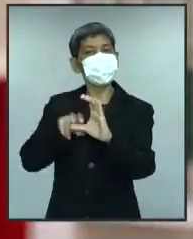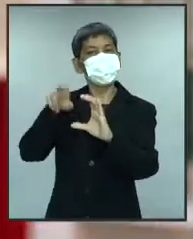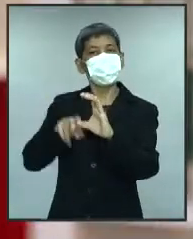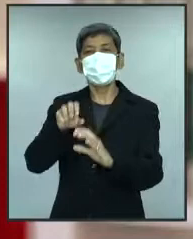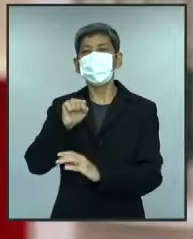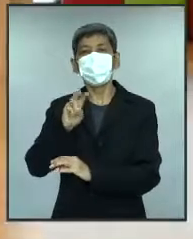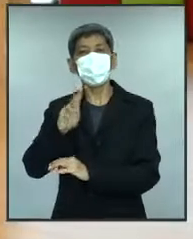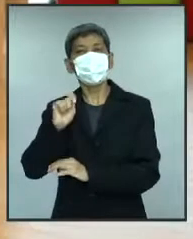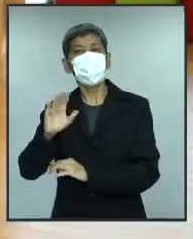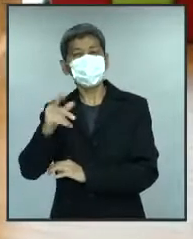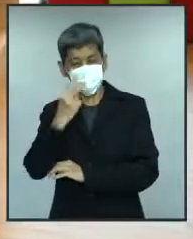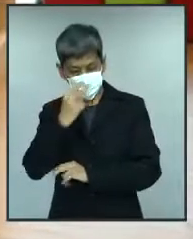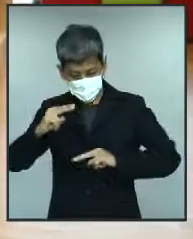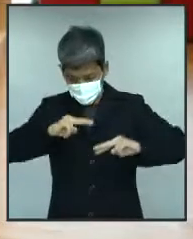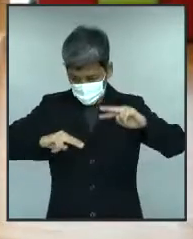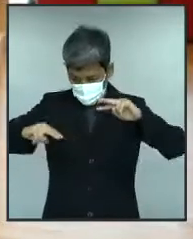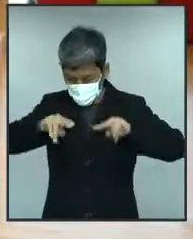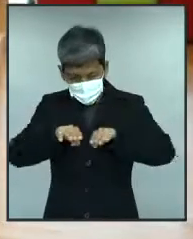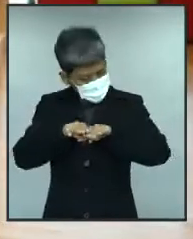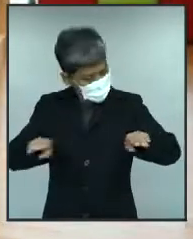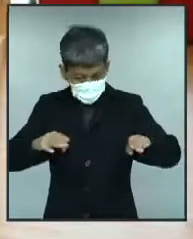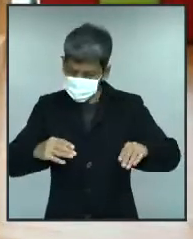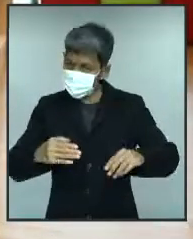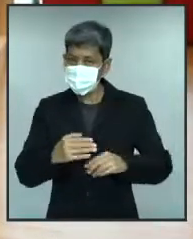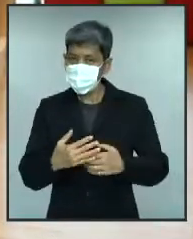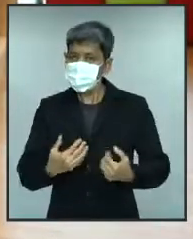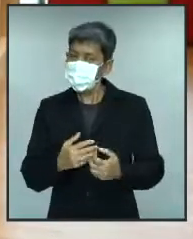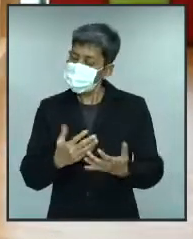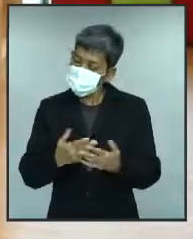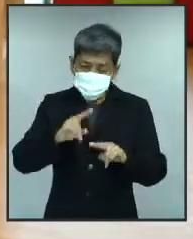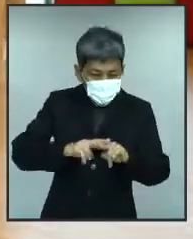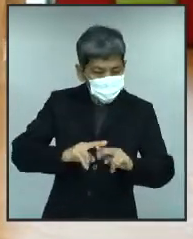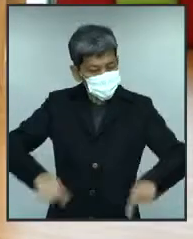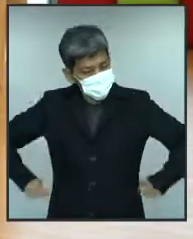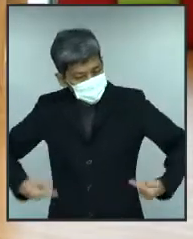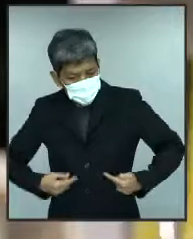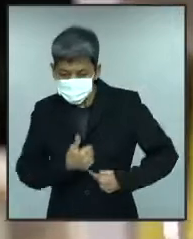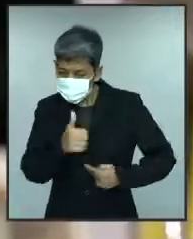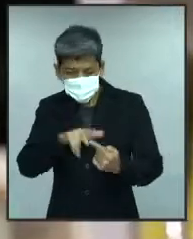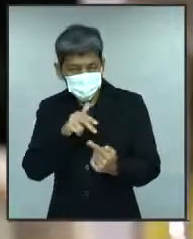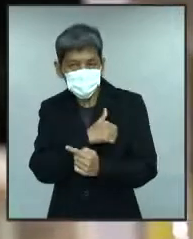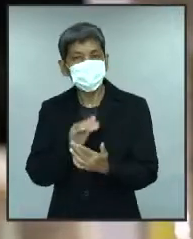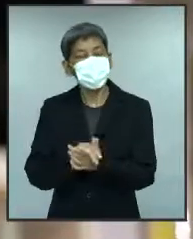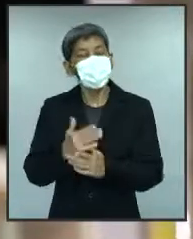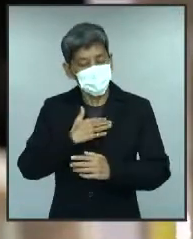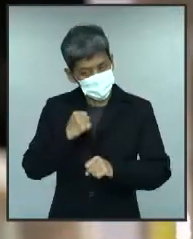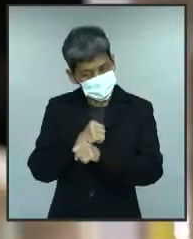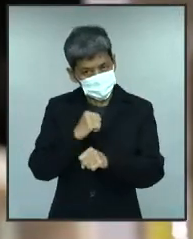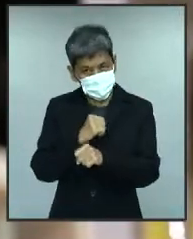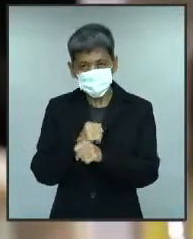หน่วยงานที่ตรวจมาตรฐานอุปกรณ์ทางการแพทย์เราก็ต้องออกแบบเพื่อ